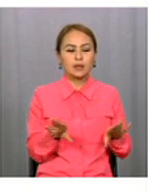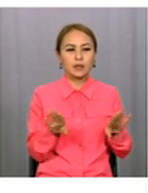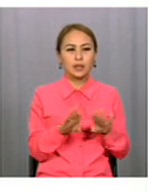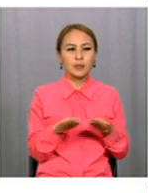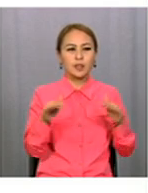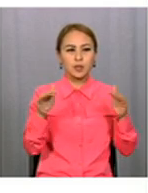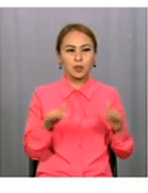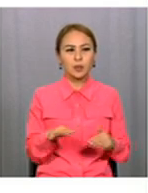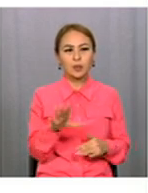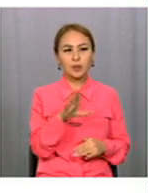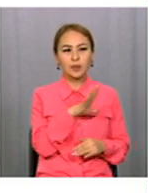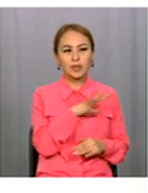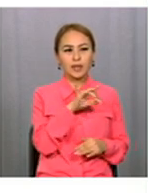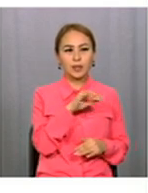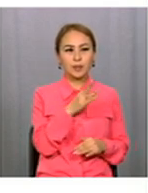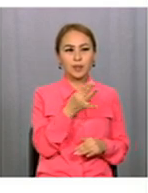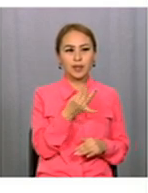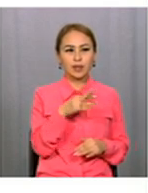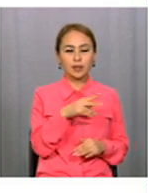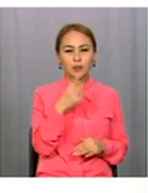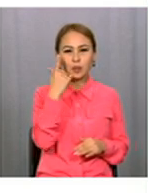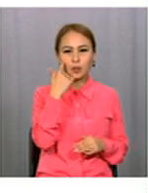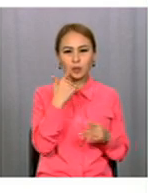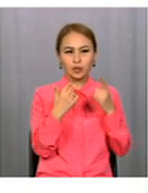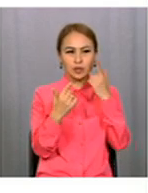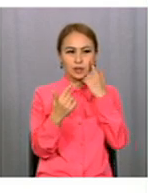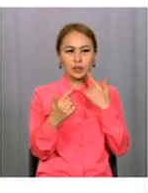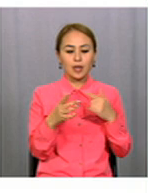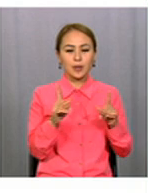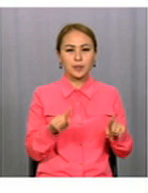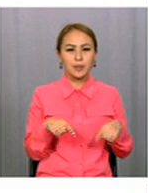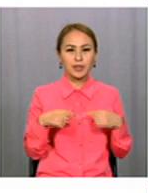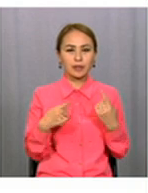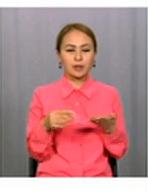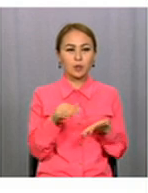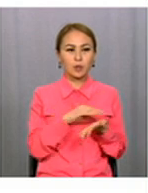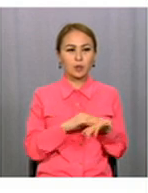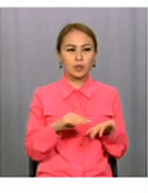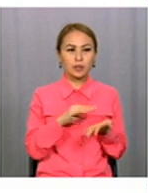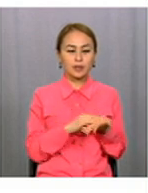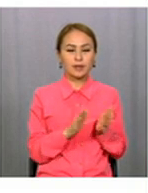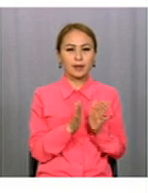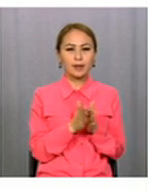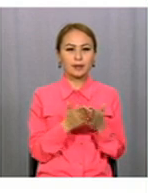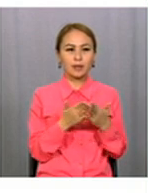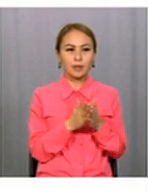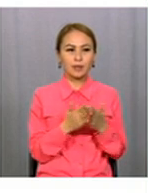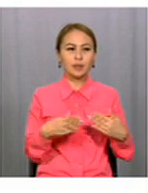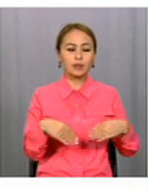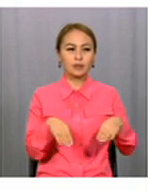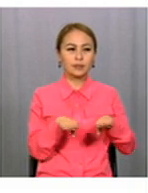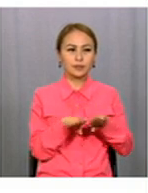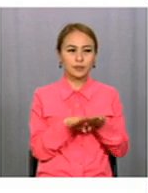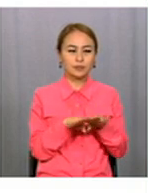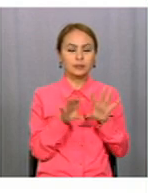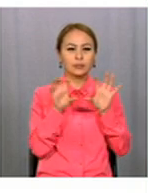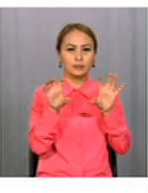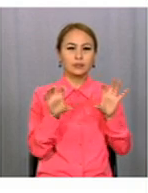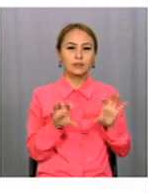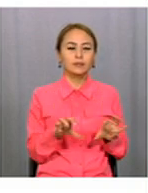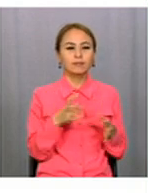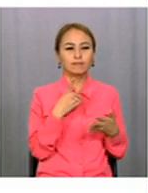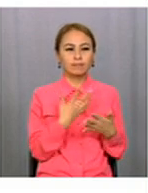көрдім, империяның көз жасын. Берілген үзіндіде кітаптардың торыққаны, заңдардың